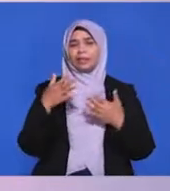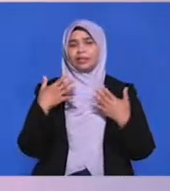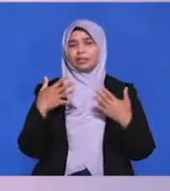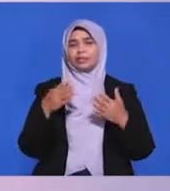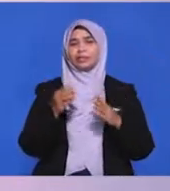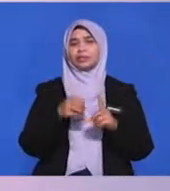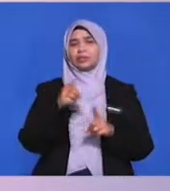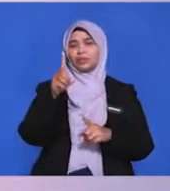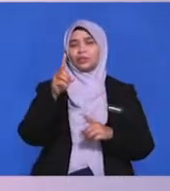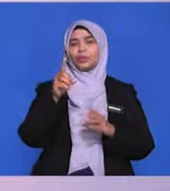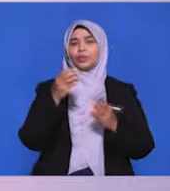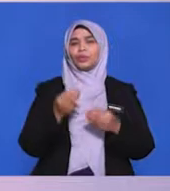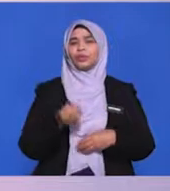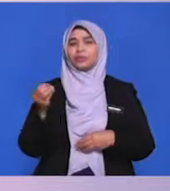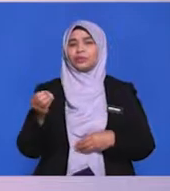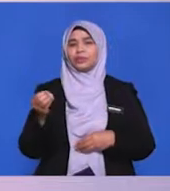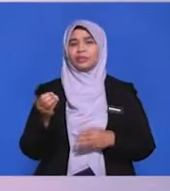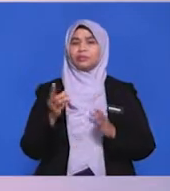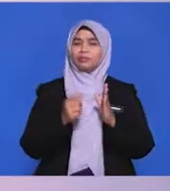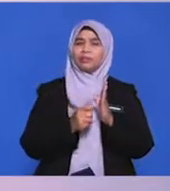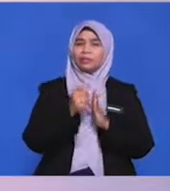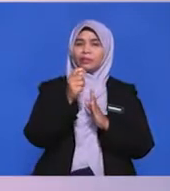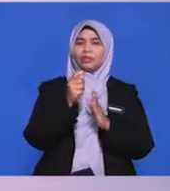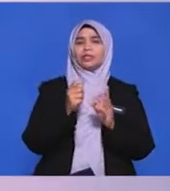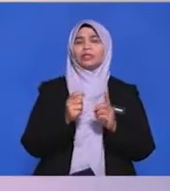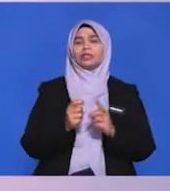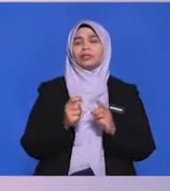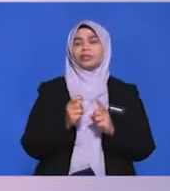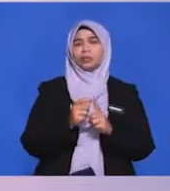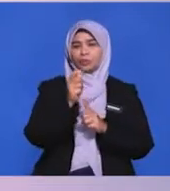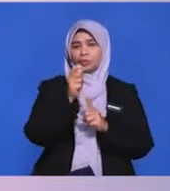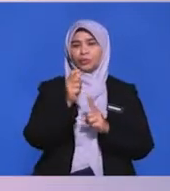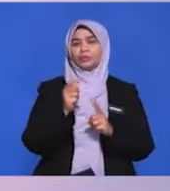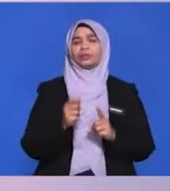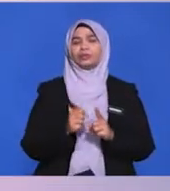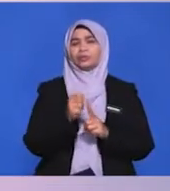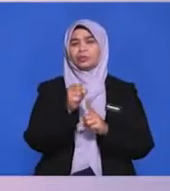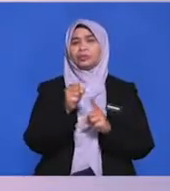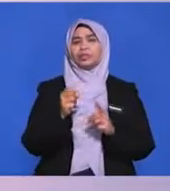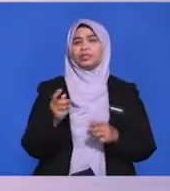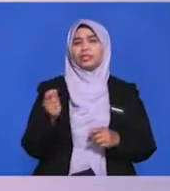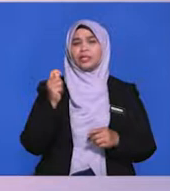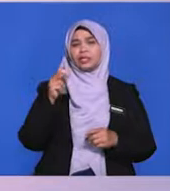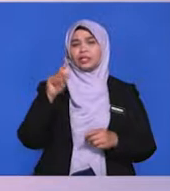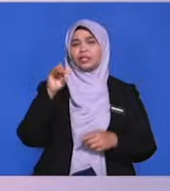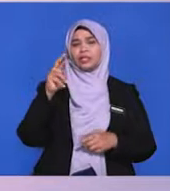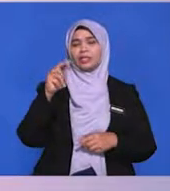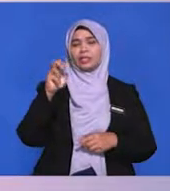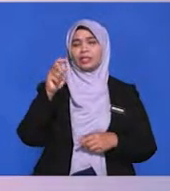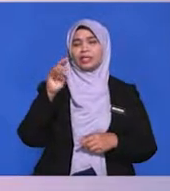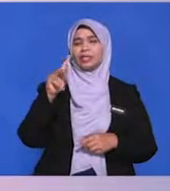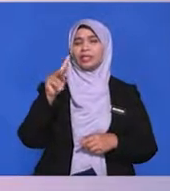apabila berlakunya peningkatan suhu Maker tenaga kinetik molekul gas juga bertambah